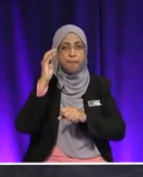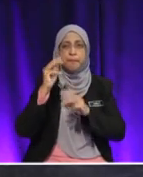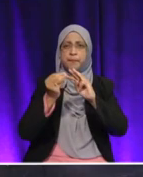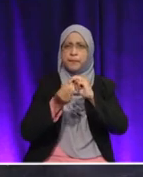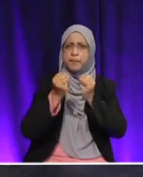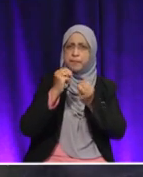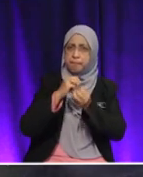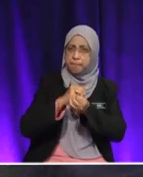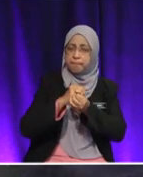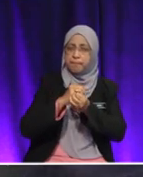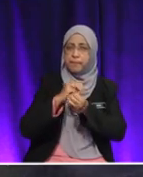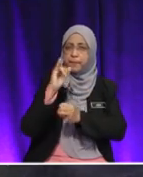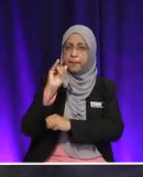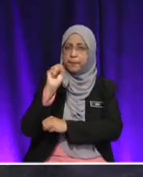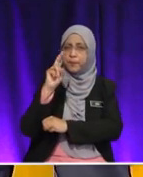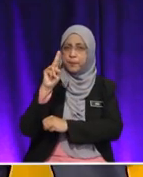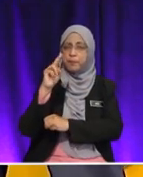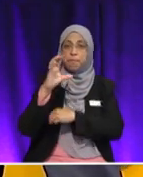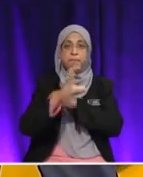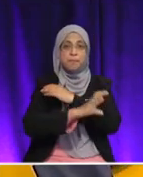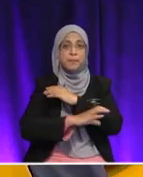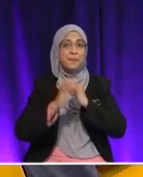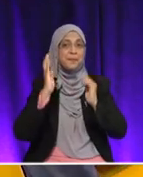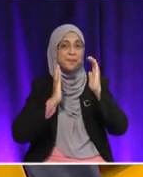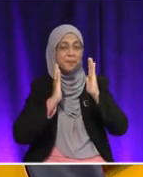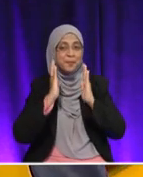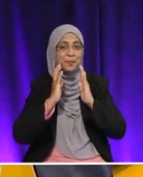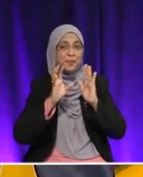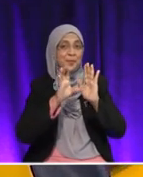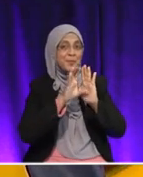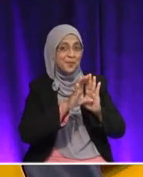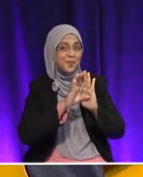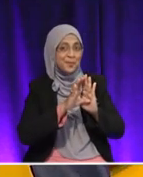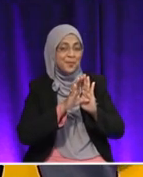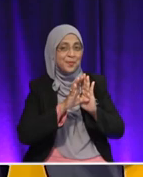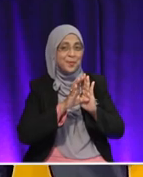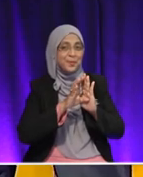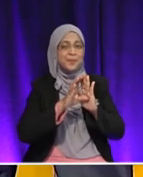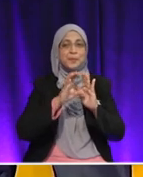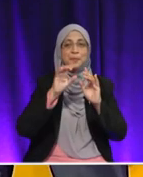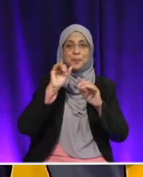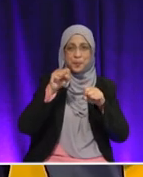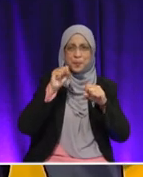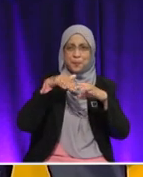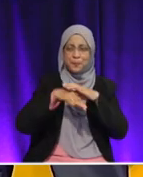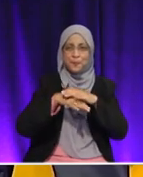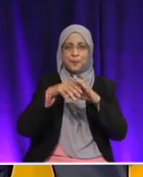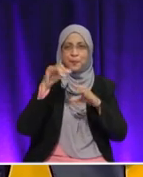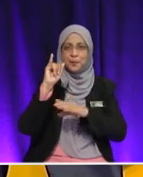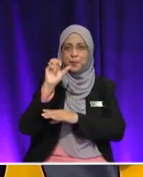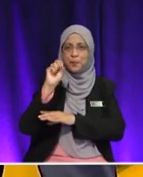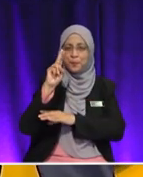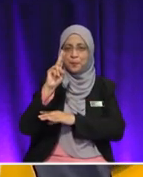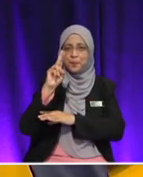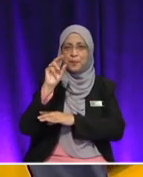dengan Setiap perkara tersebut contohnya tadi isu berkaitan tentang perintah berkurang itu salah satu isu yang kita